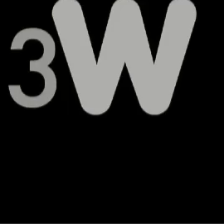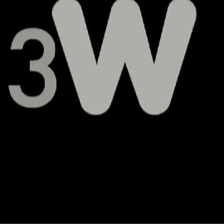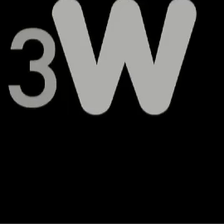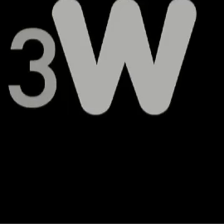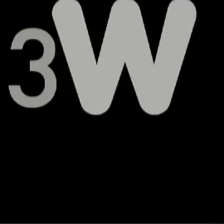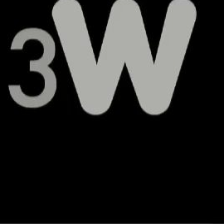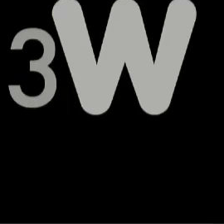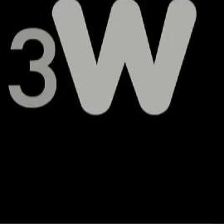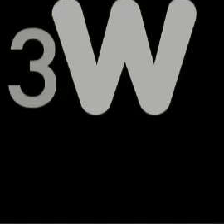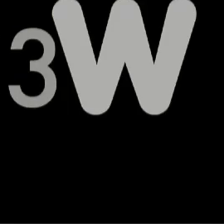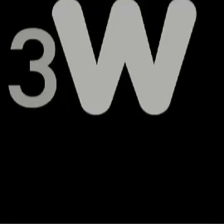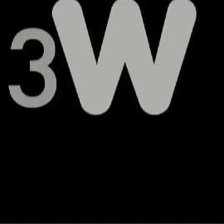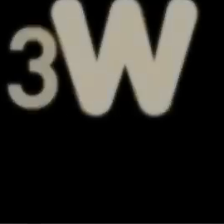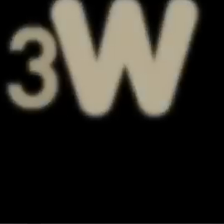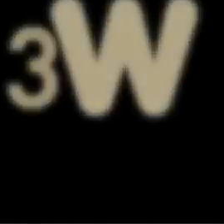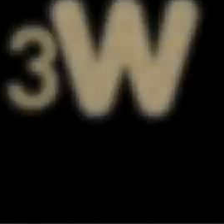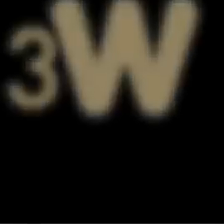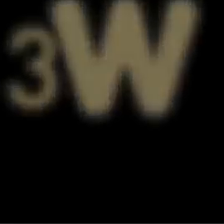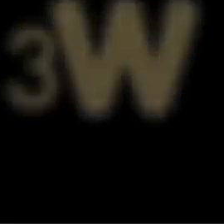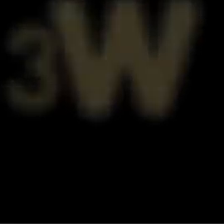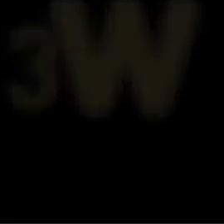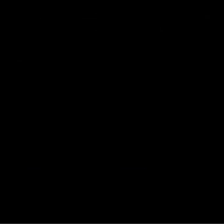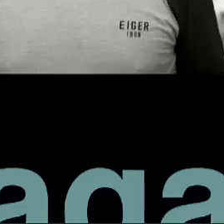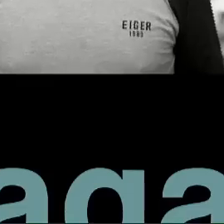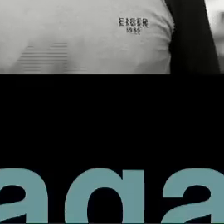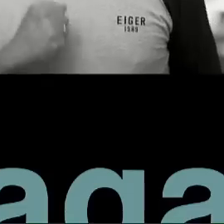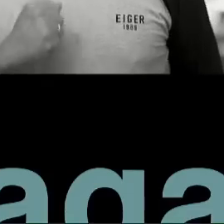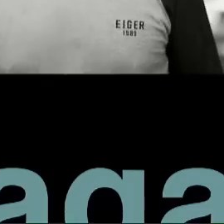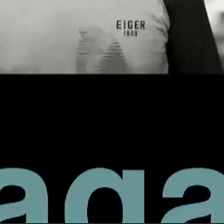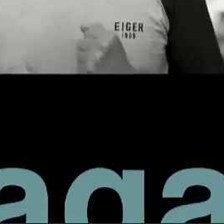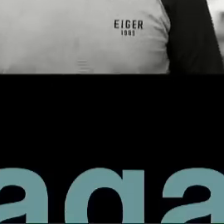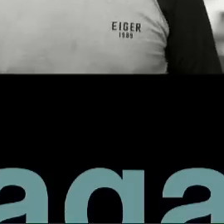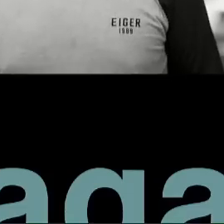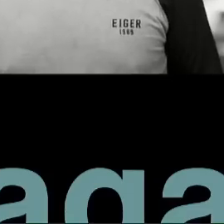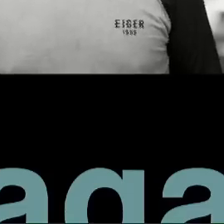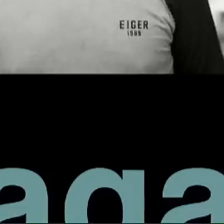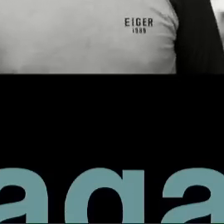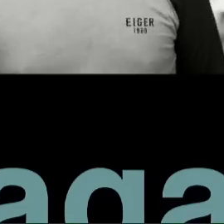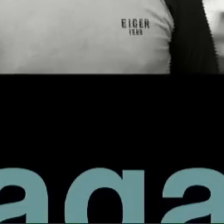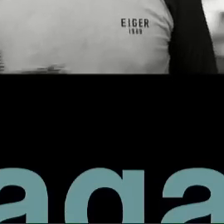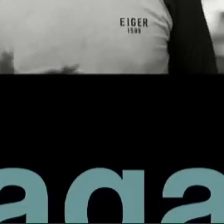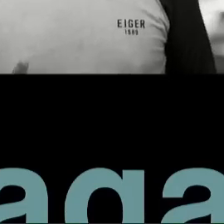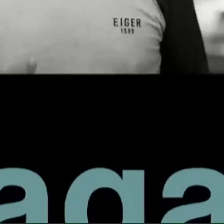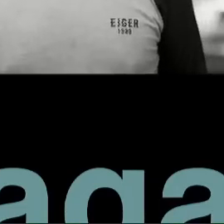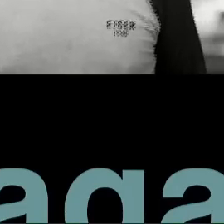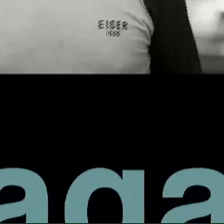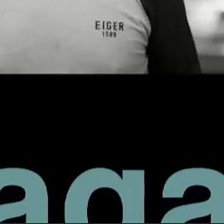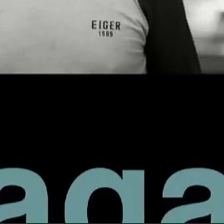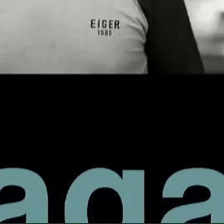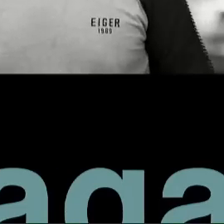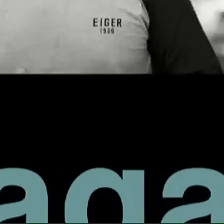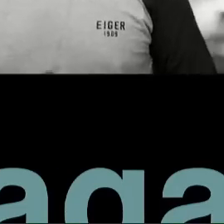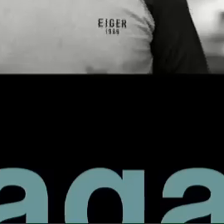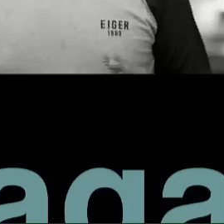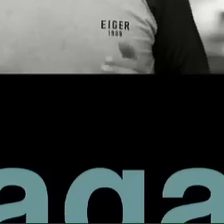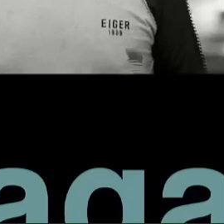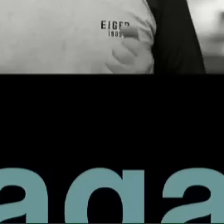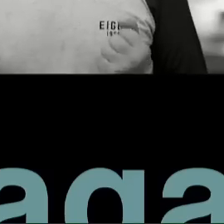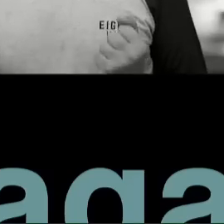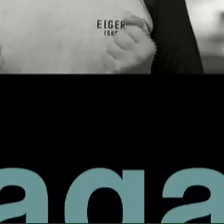Wajib iman, wajib aman, wajib imun. Berolahraga, riang gembira.